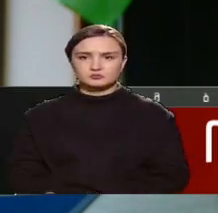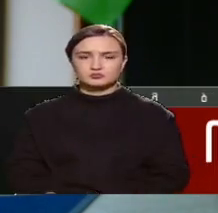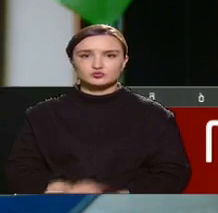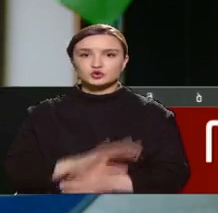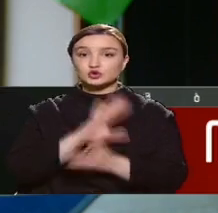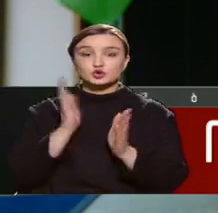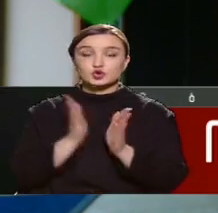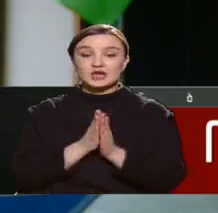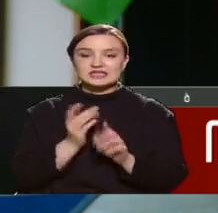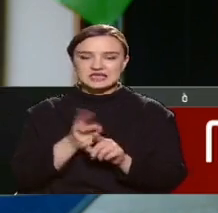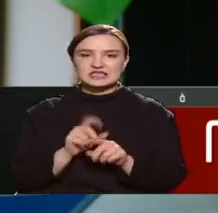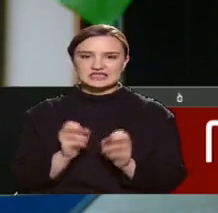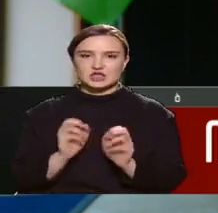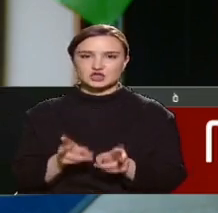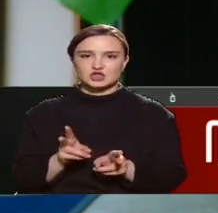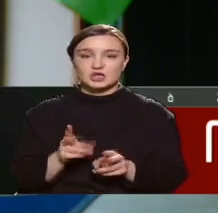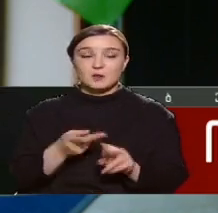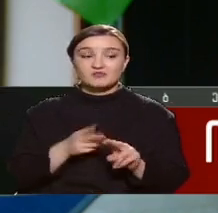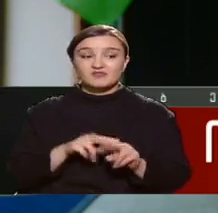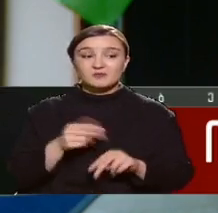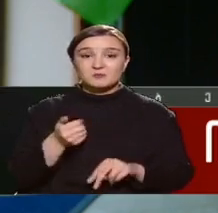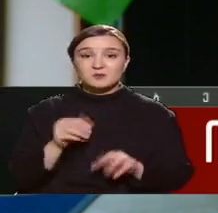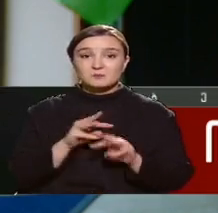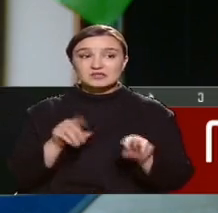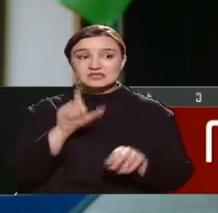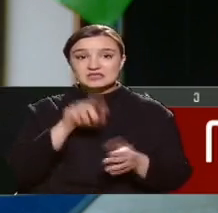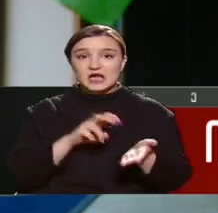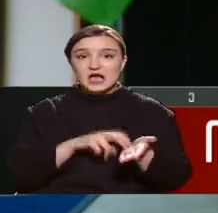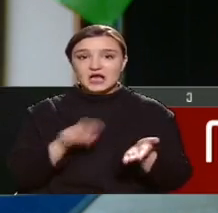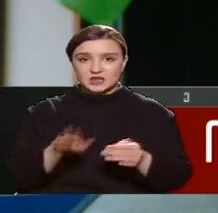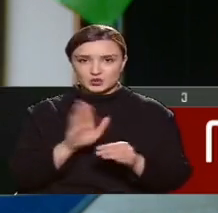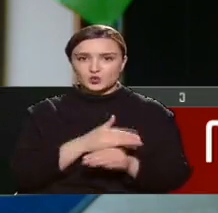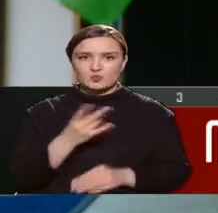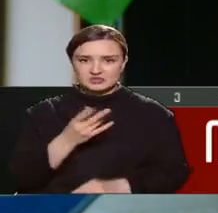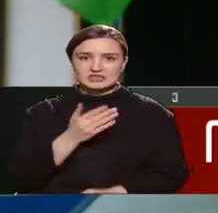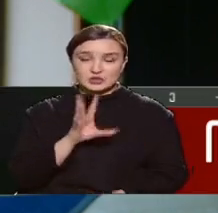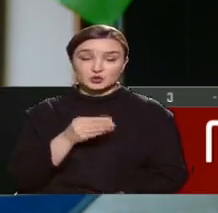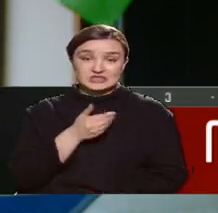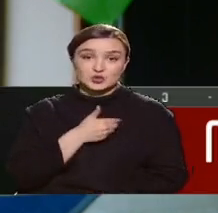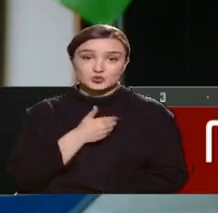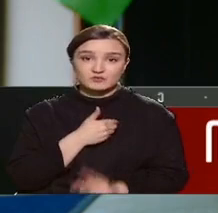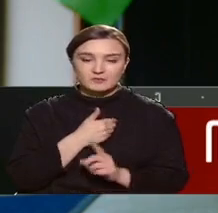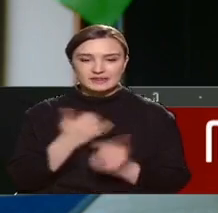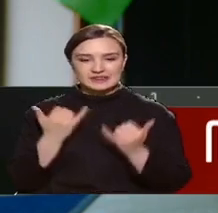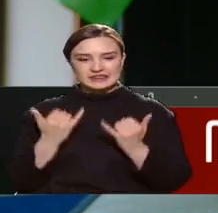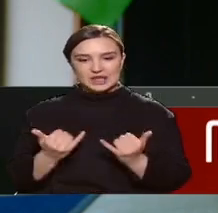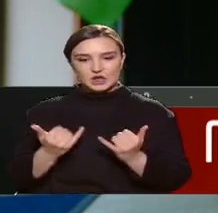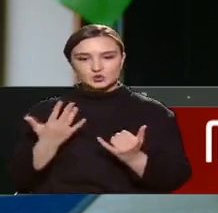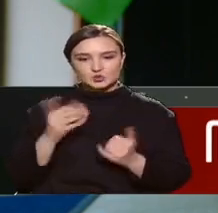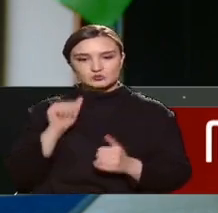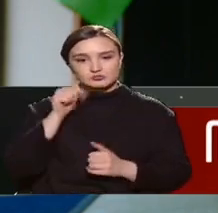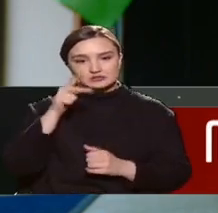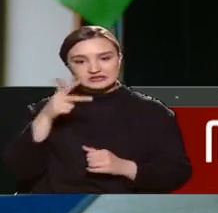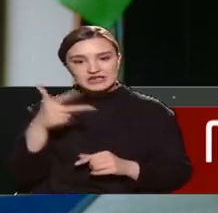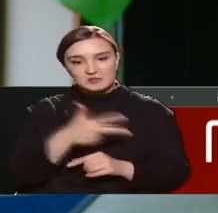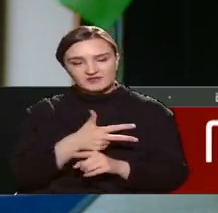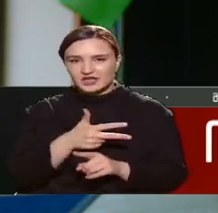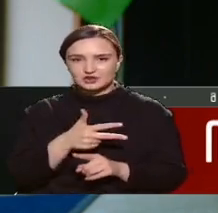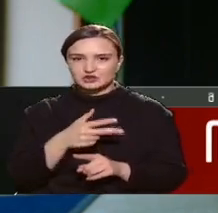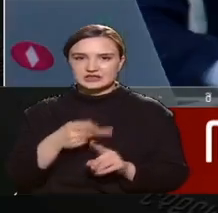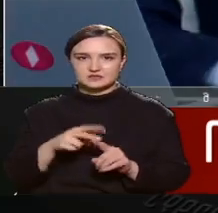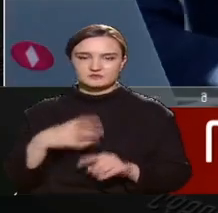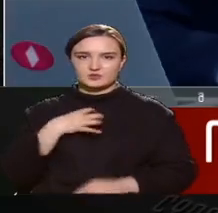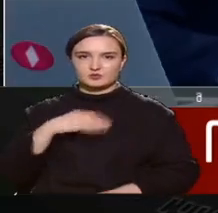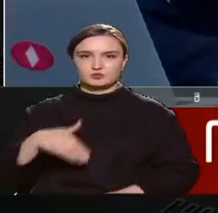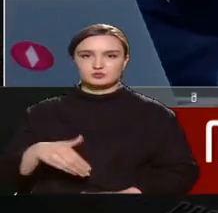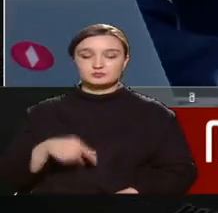zogă de zalion sa și șia, da, mi-am premierul scada cum a avut sasurulie, mă gândeam, mă mohteba este dreptul, sam cura și ce tu ești mirot care scoane. Da,